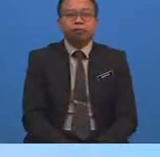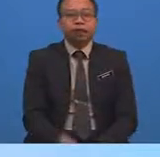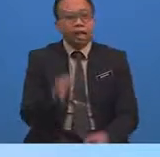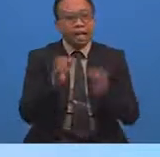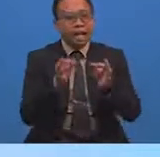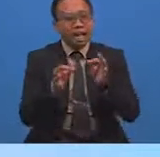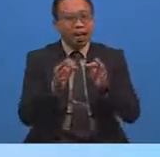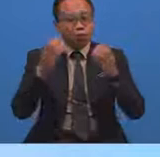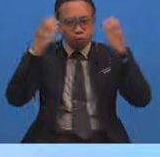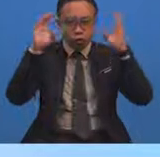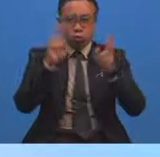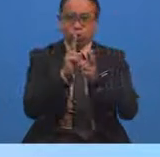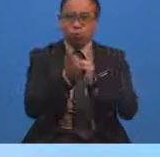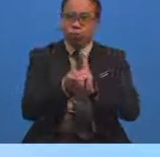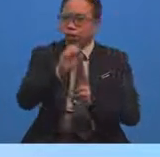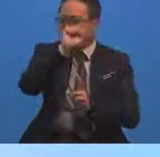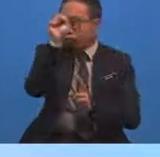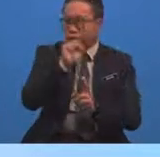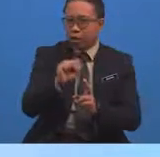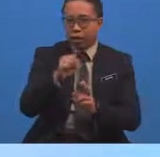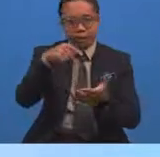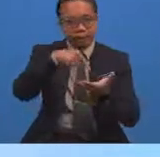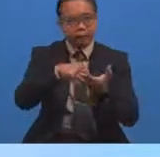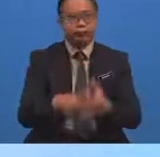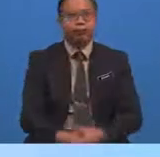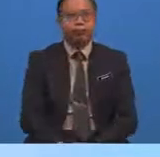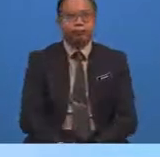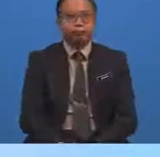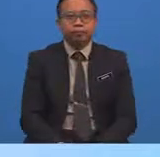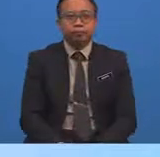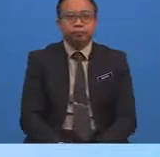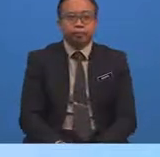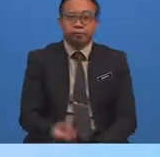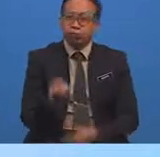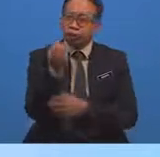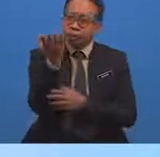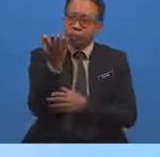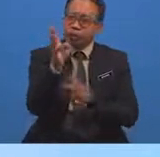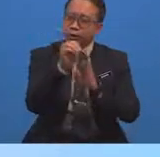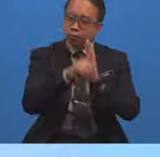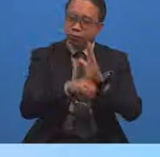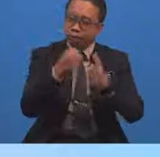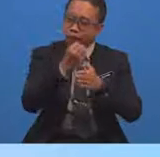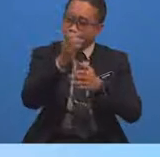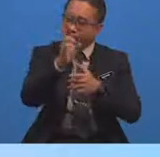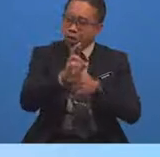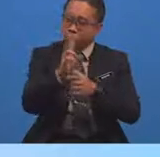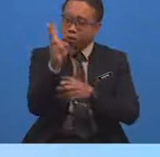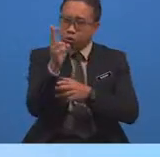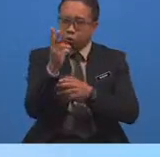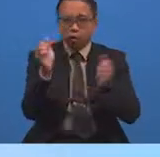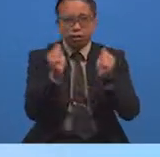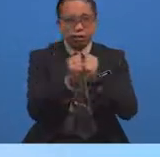ubah soalan Chingu kepada soalan ini berapa menikah antara 12